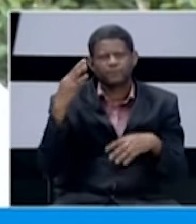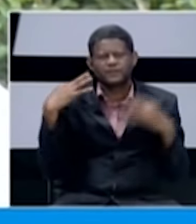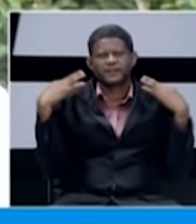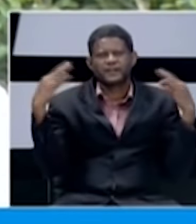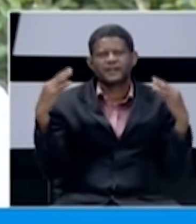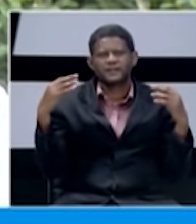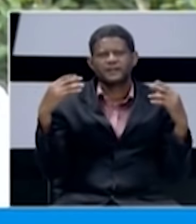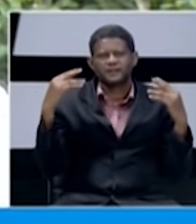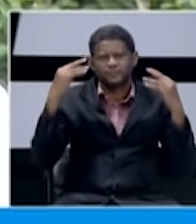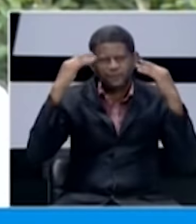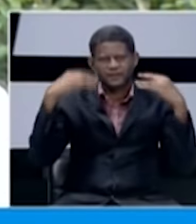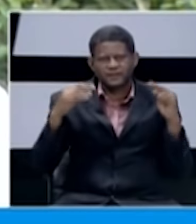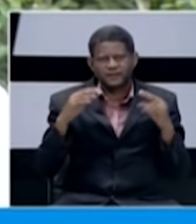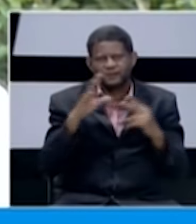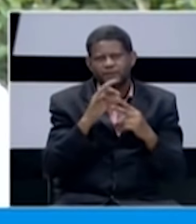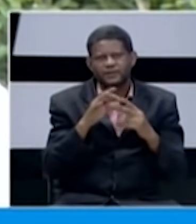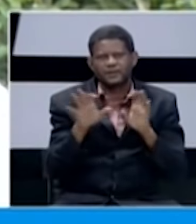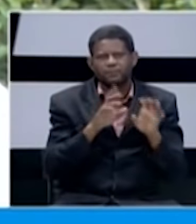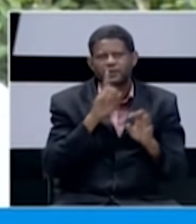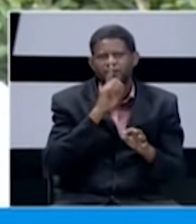مرتشكنا كايدنا لل